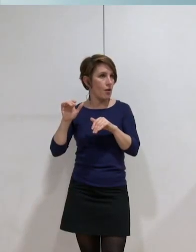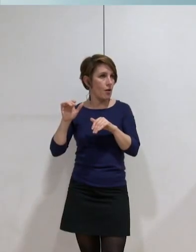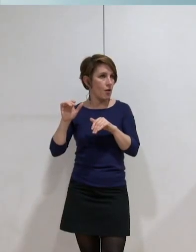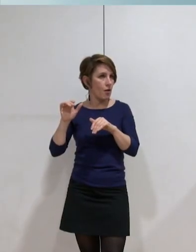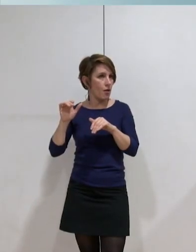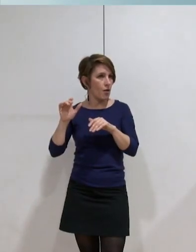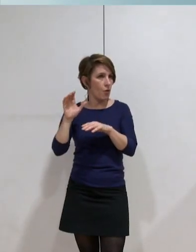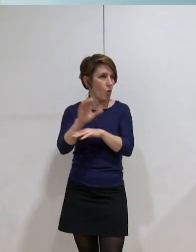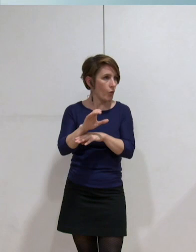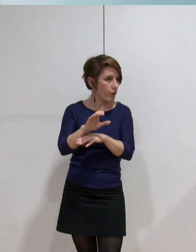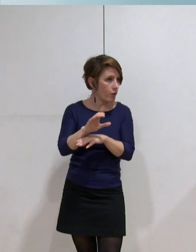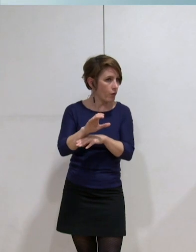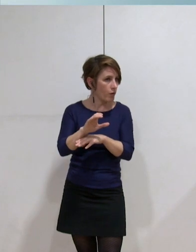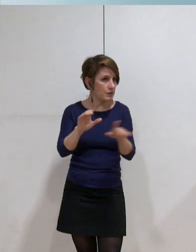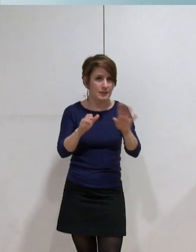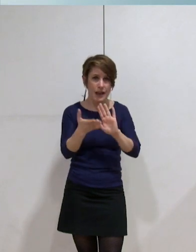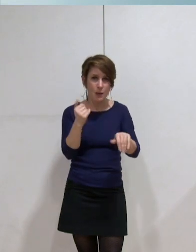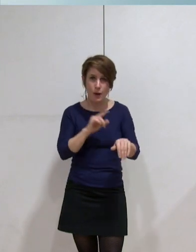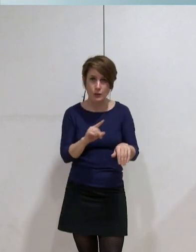contre non